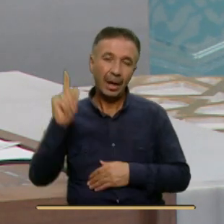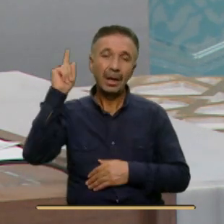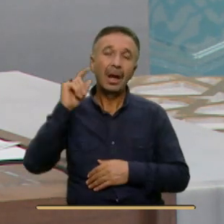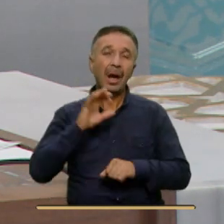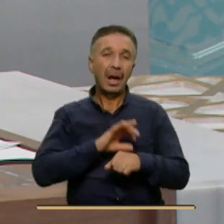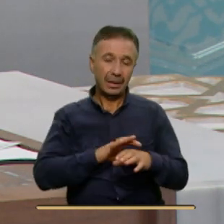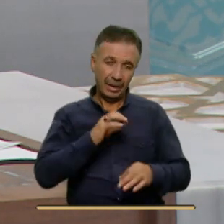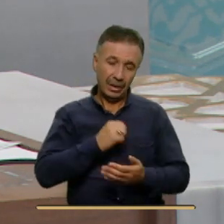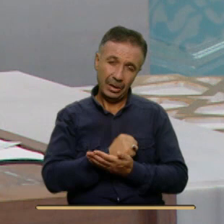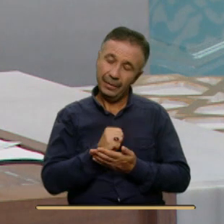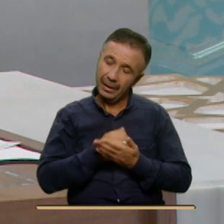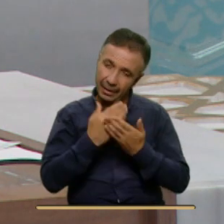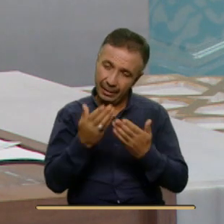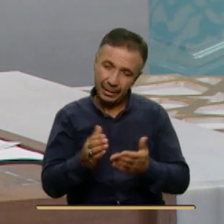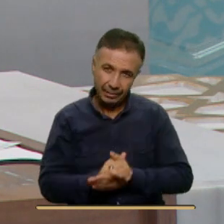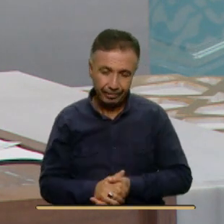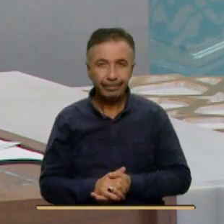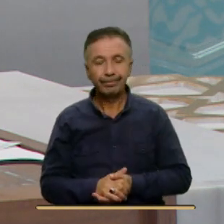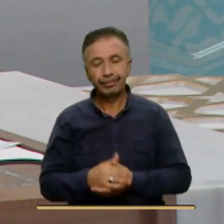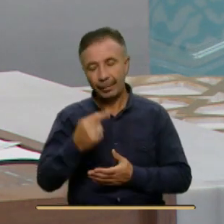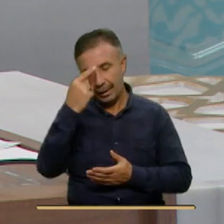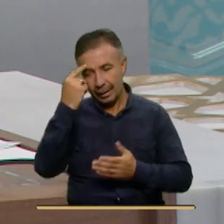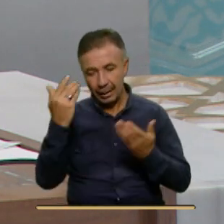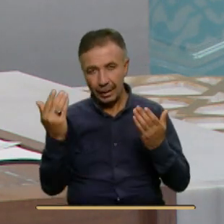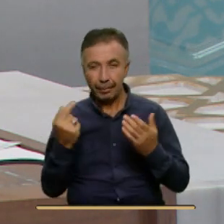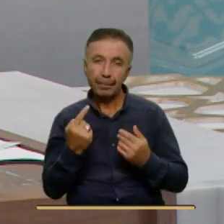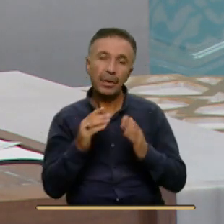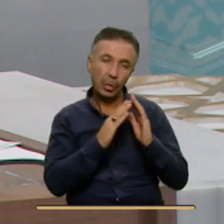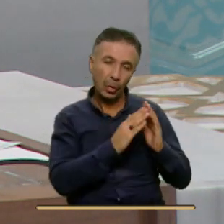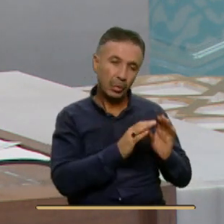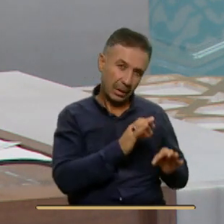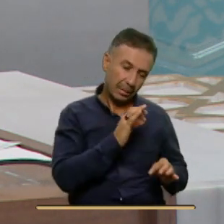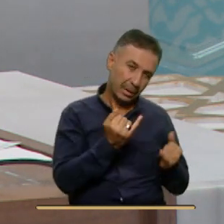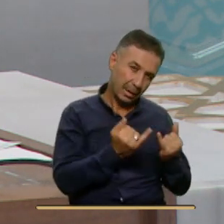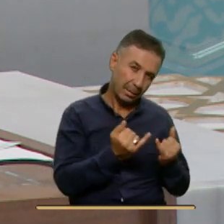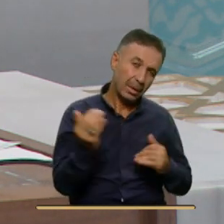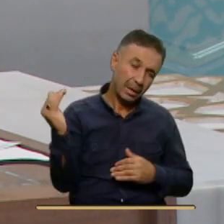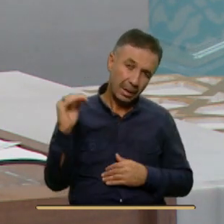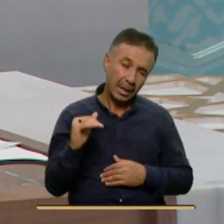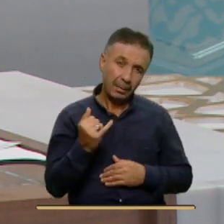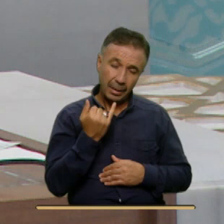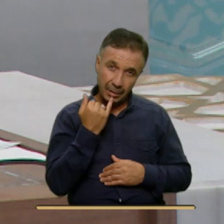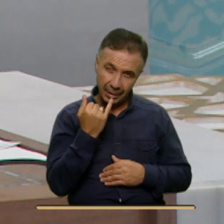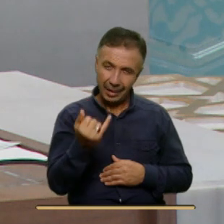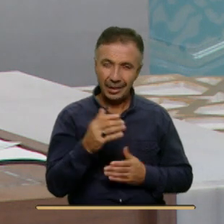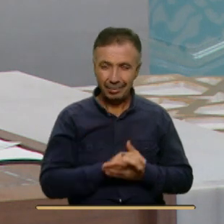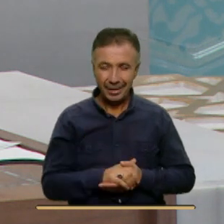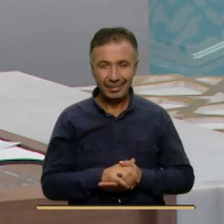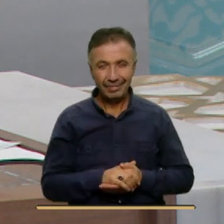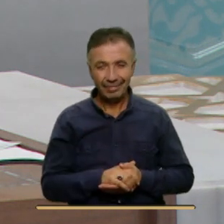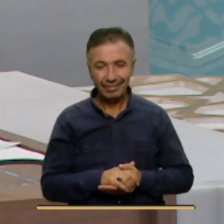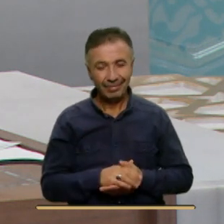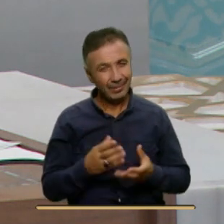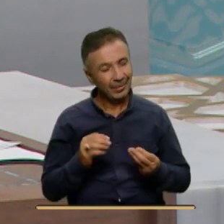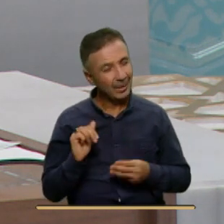şifalar, hastalarımıza şifalar versin. Bir komşumuzun, bir kardeşimizin gelip ziyaret etmesi ne kadar değerli değil